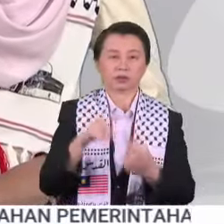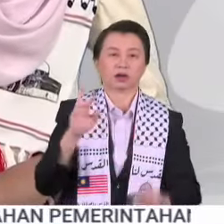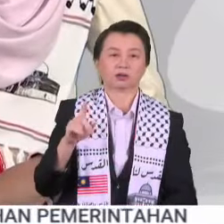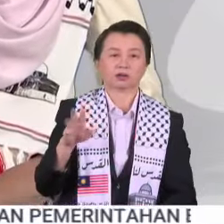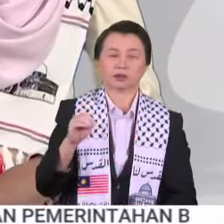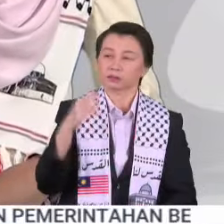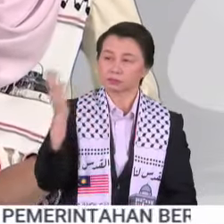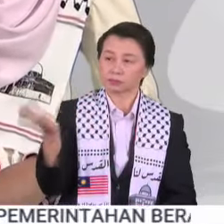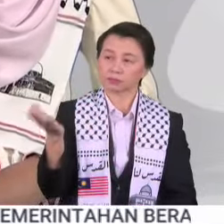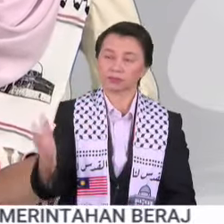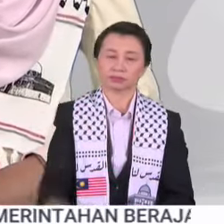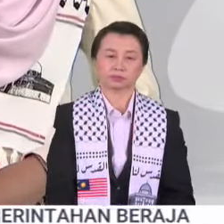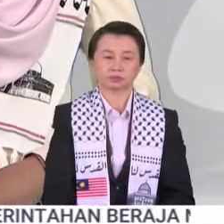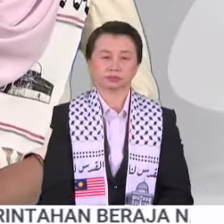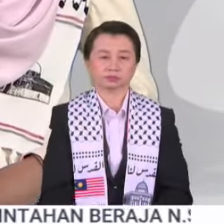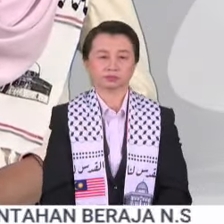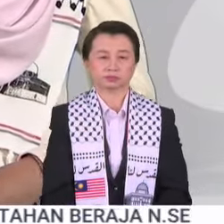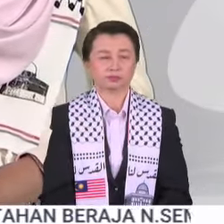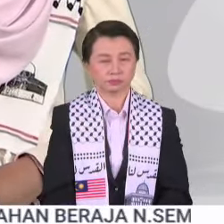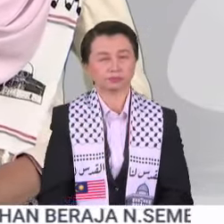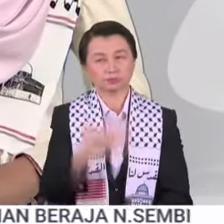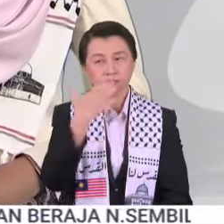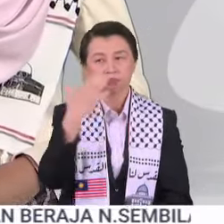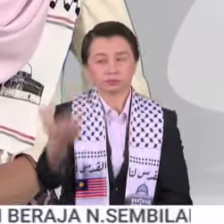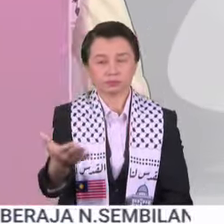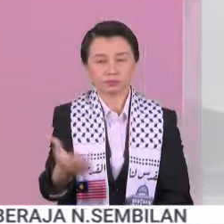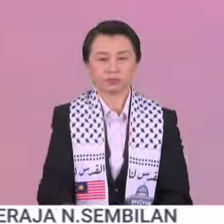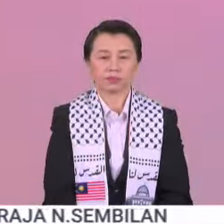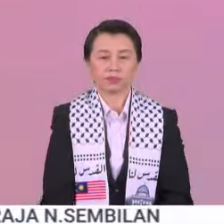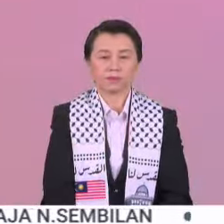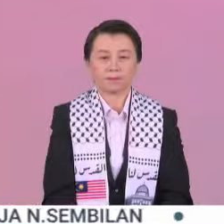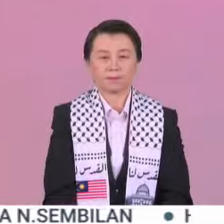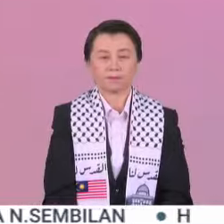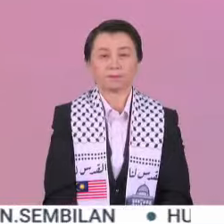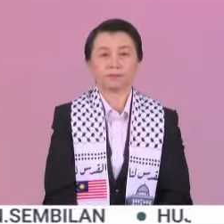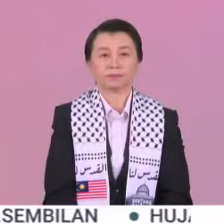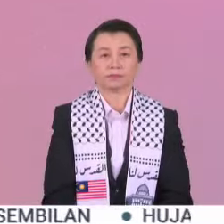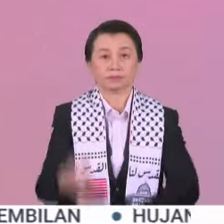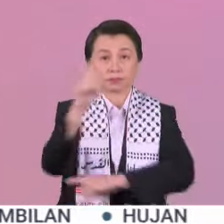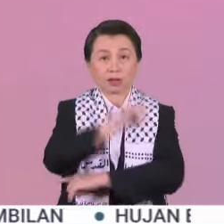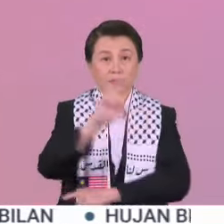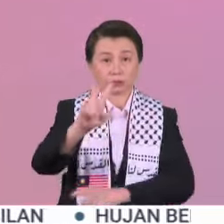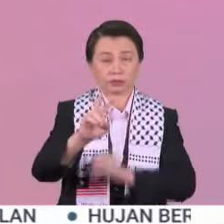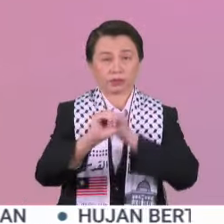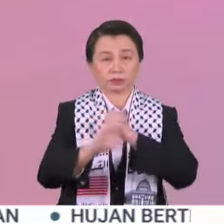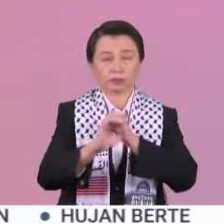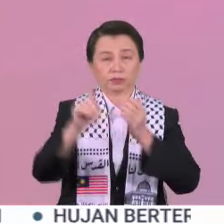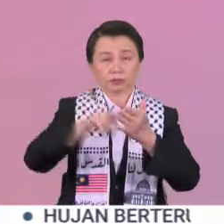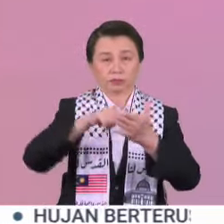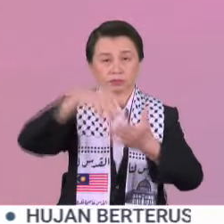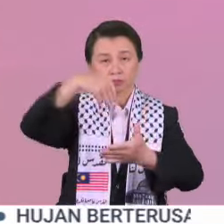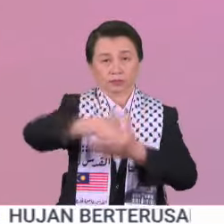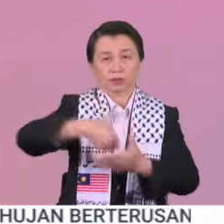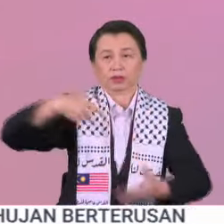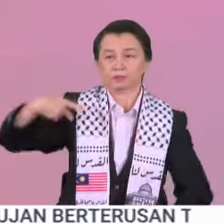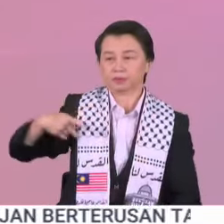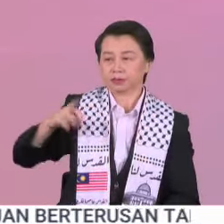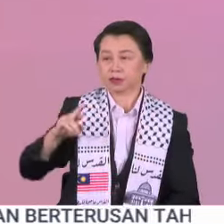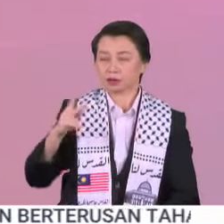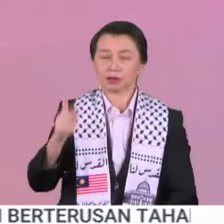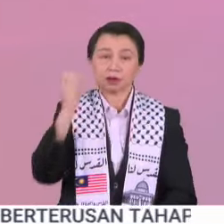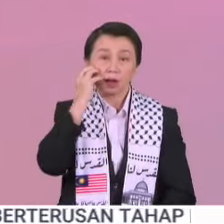untuk berita seterusnya. Reziani, terima kasih atas perincian itu. Hari kedua kempen pilihan raya kecil PRK Kemaman,